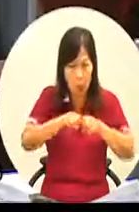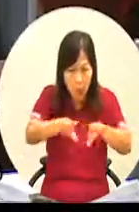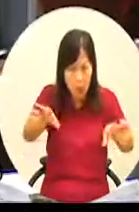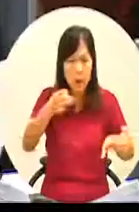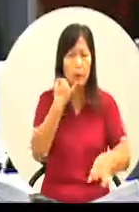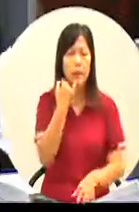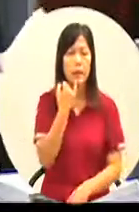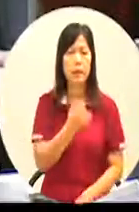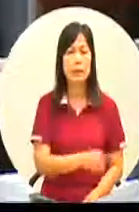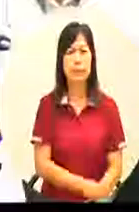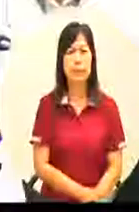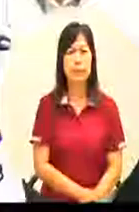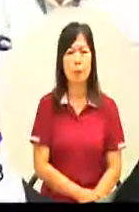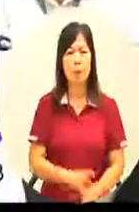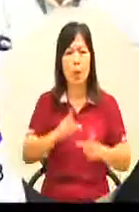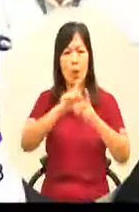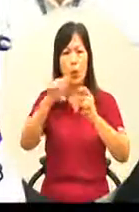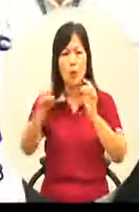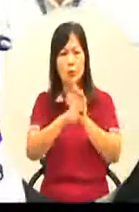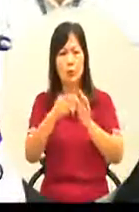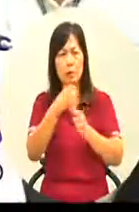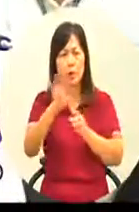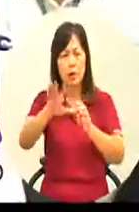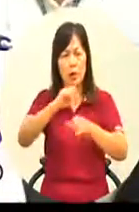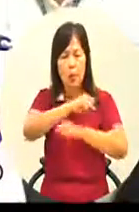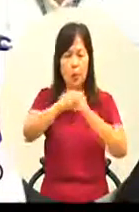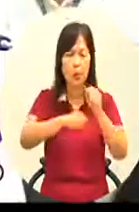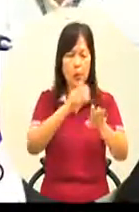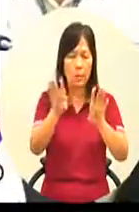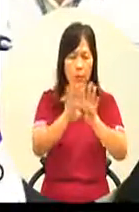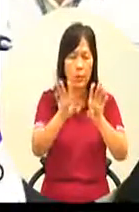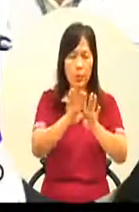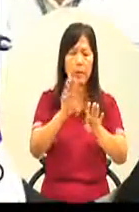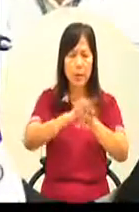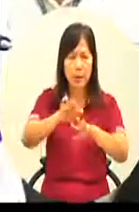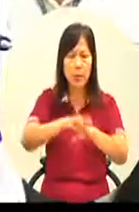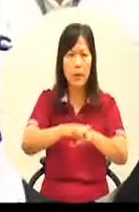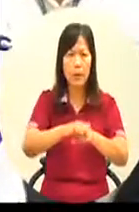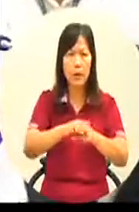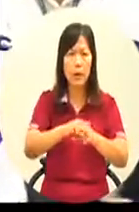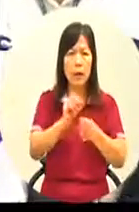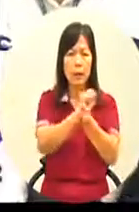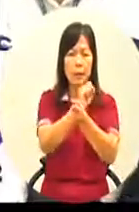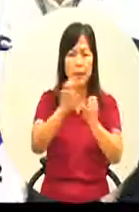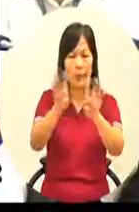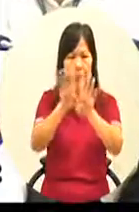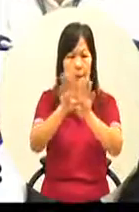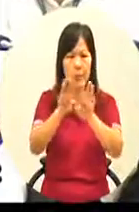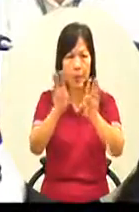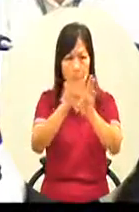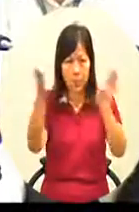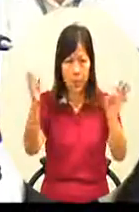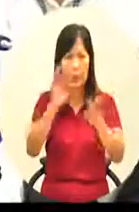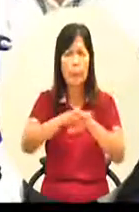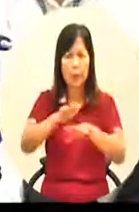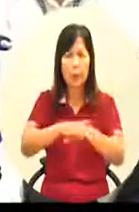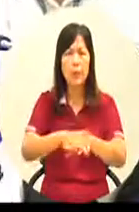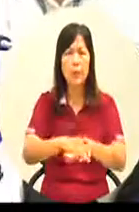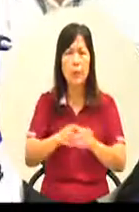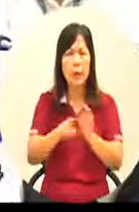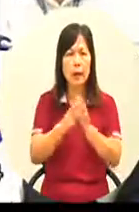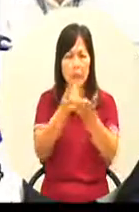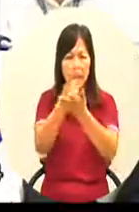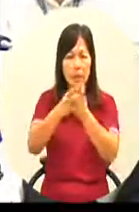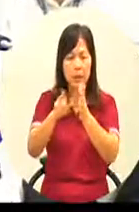哈，这个我们回去做一个活动木板门啊，活动的木板门安尼啦，吼，安尼可能啊，大家一